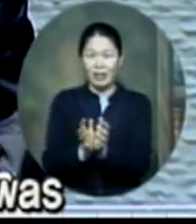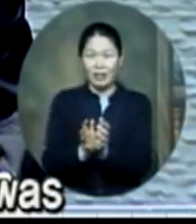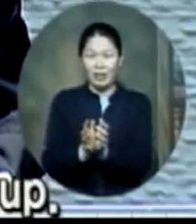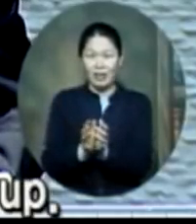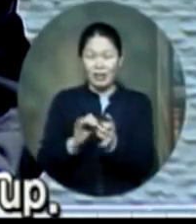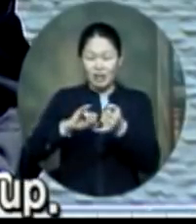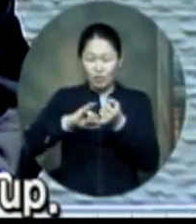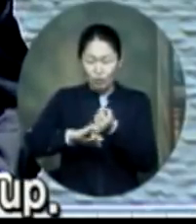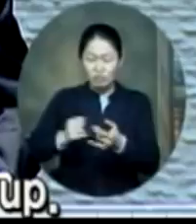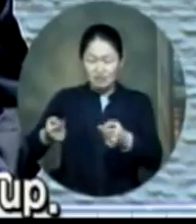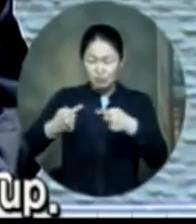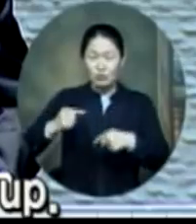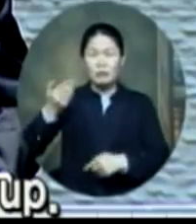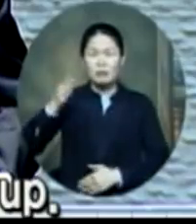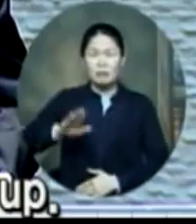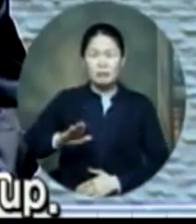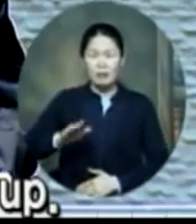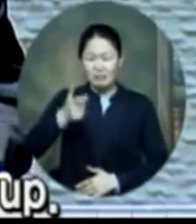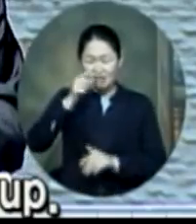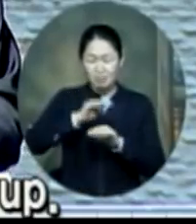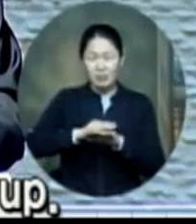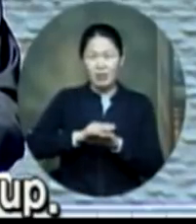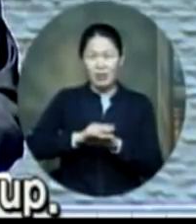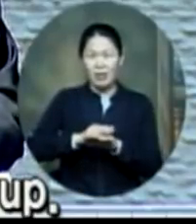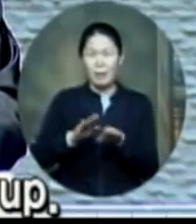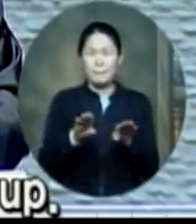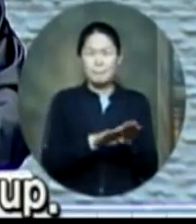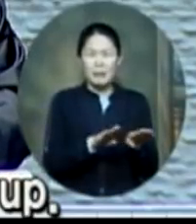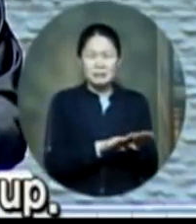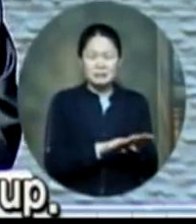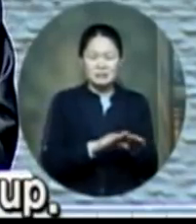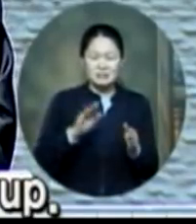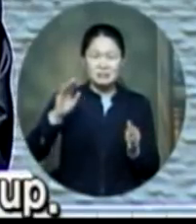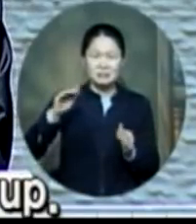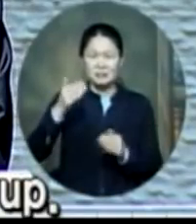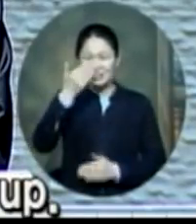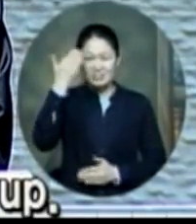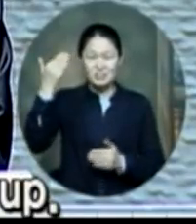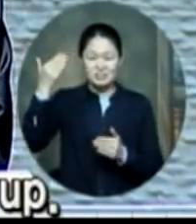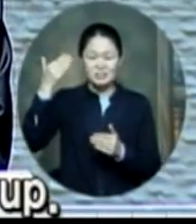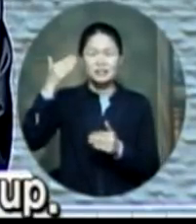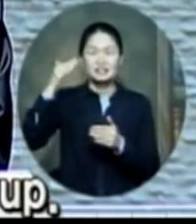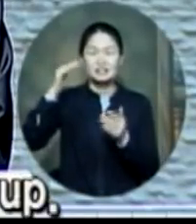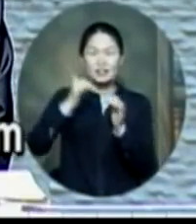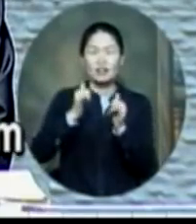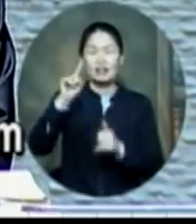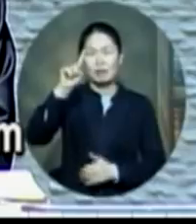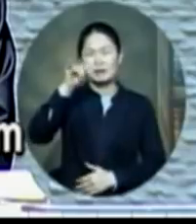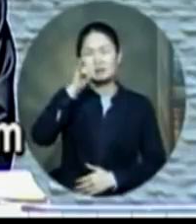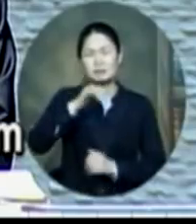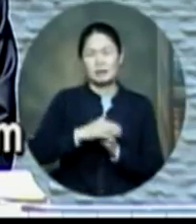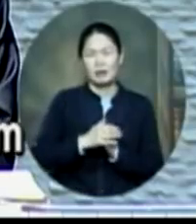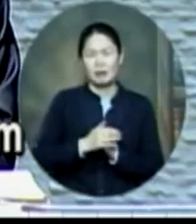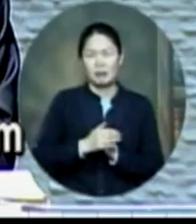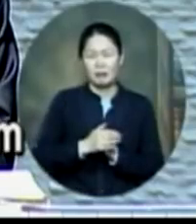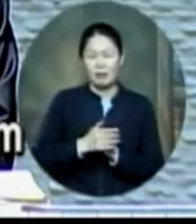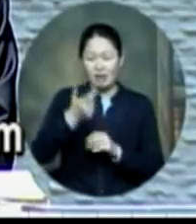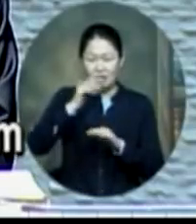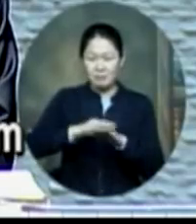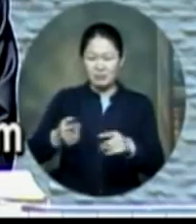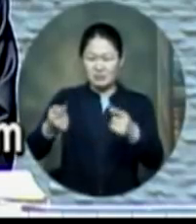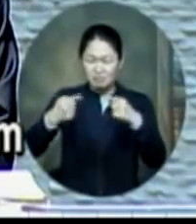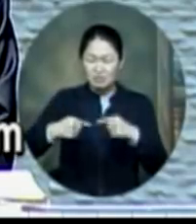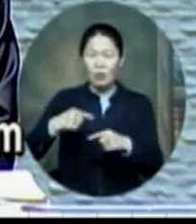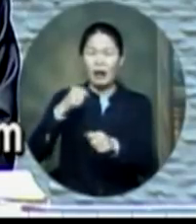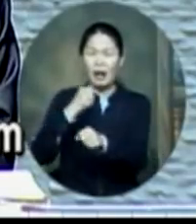꼭 나와야 되는데 예배에 빠지는 청년이 하나 있었습니다. 예배 참석하라고, 성경